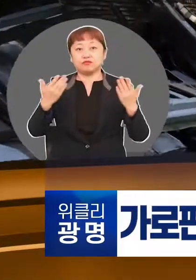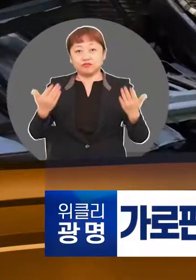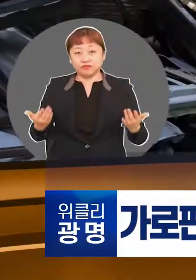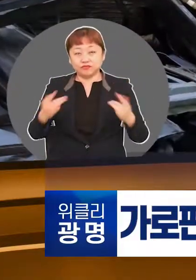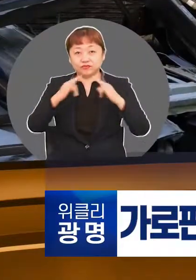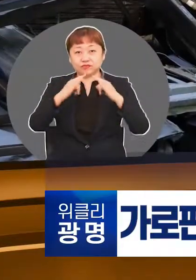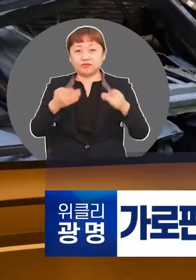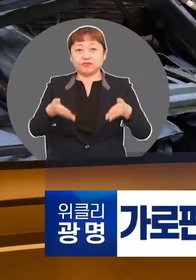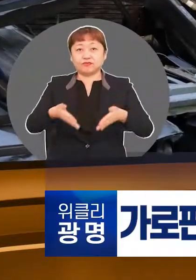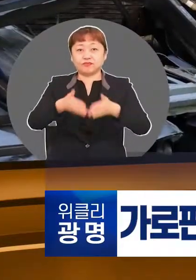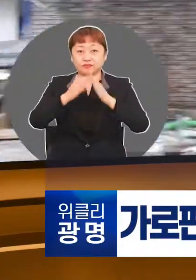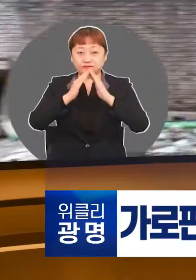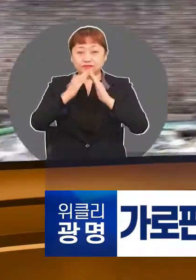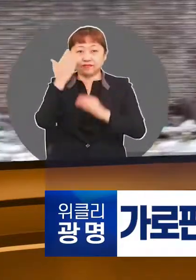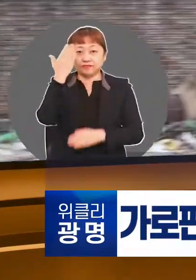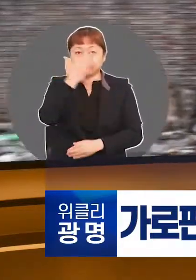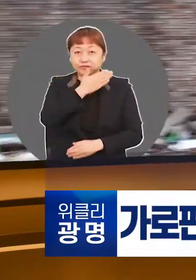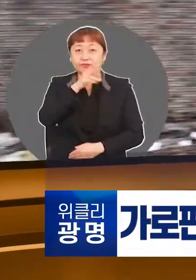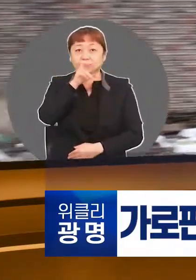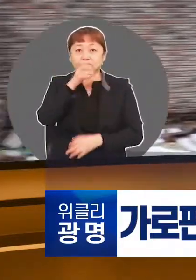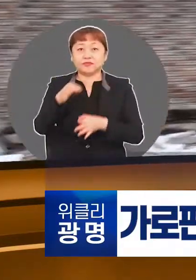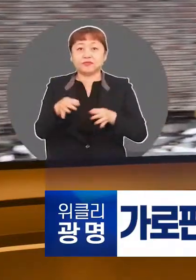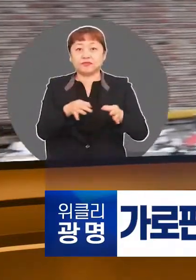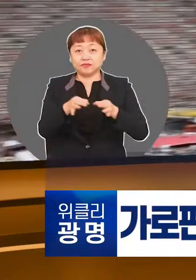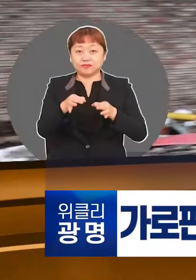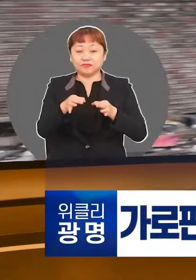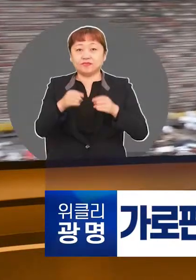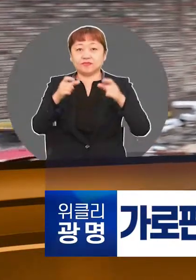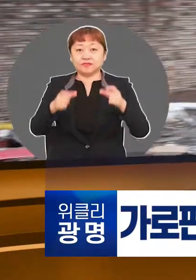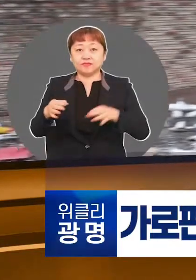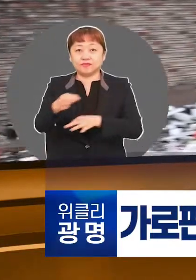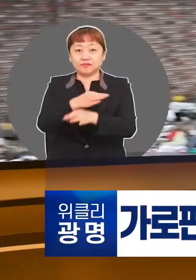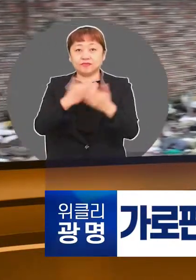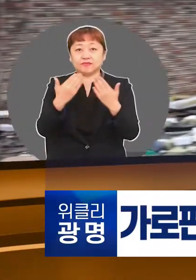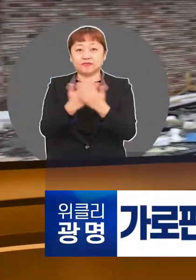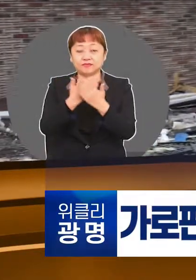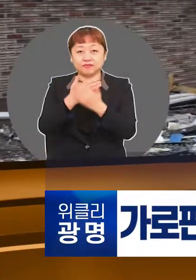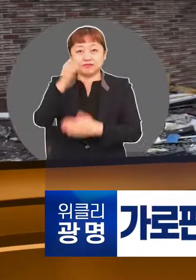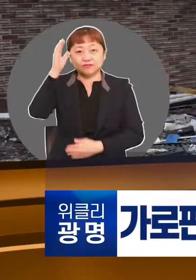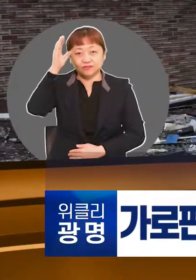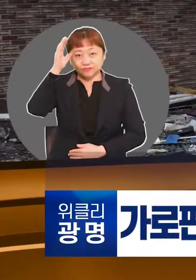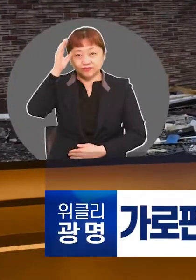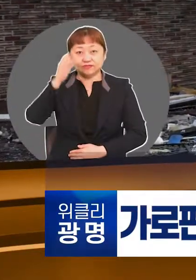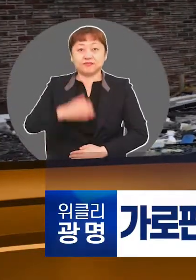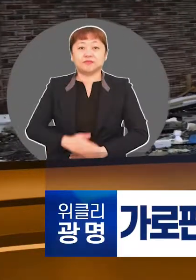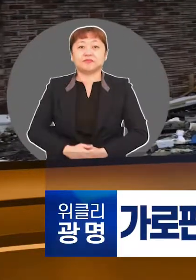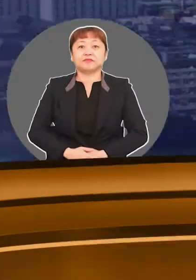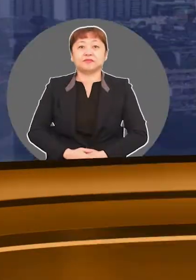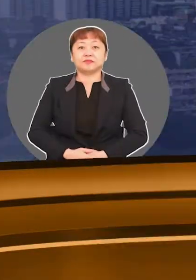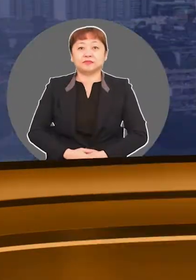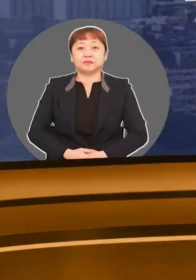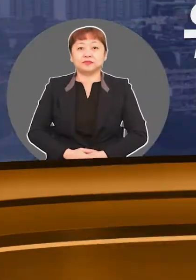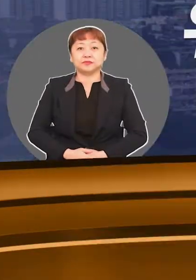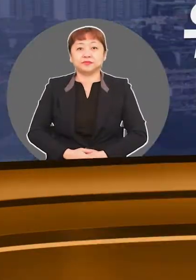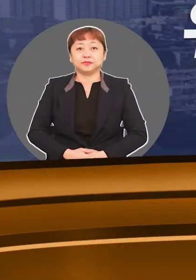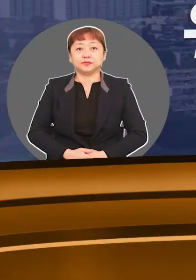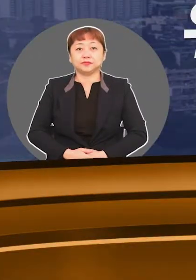그리고 휴게 시설을 설치해 쾌적한 골목 시장에서 지역경제가 활성화 되기를 기대하고 있습니다